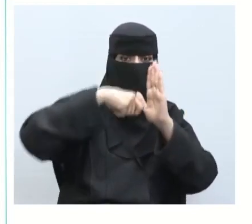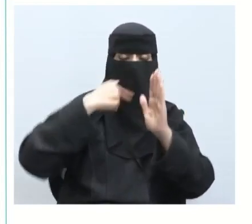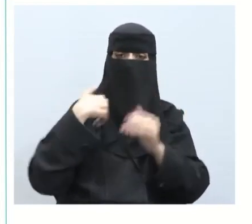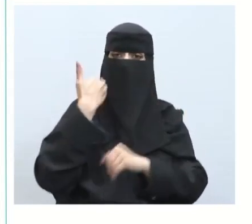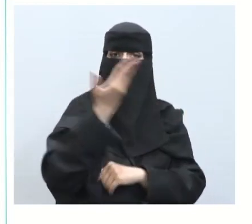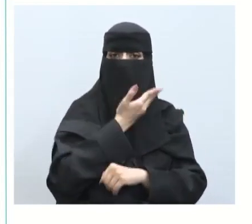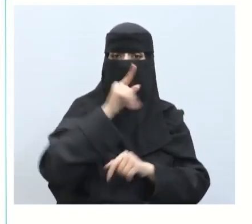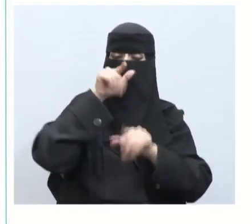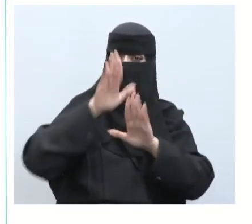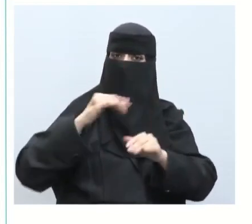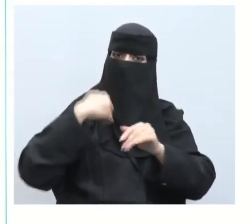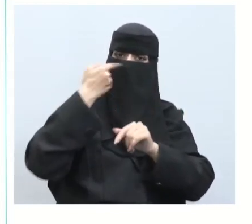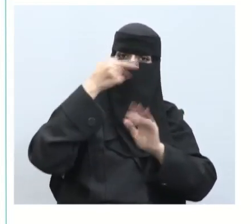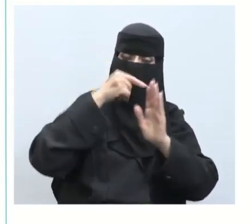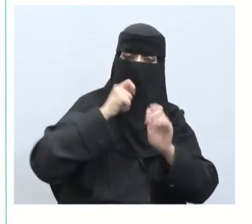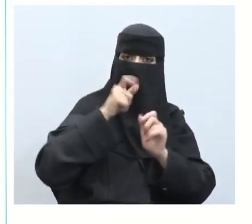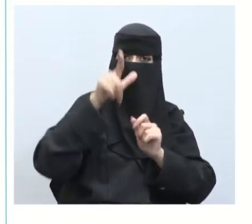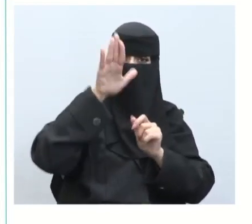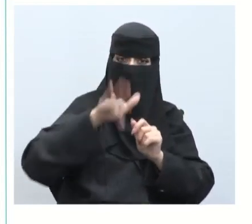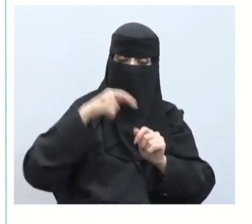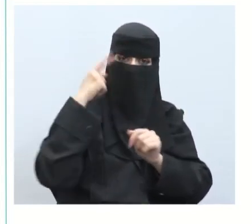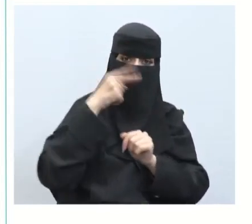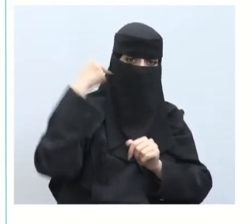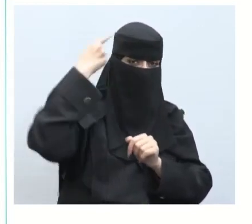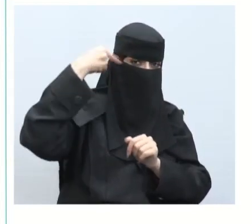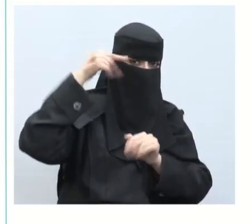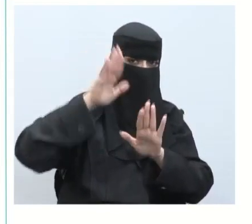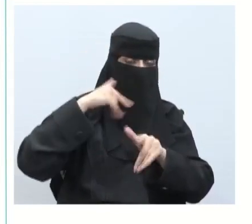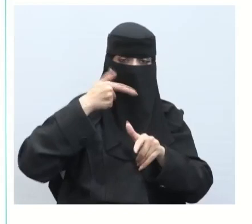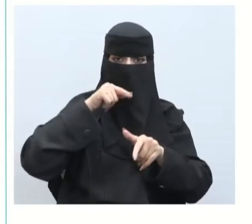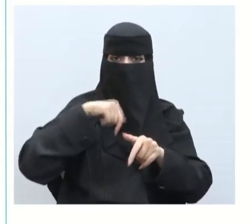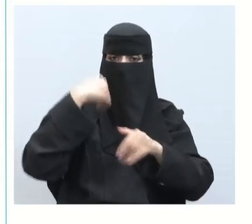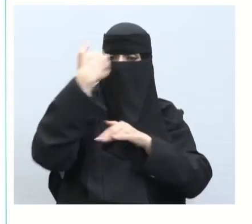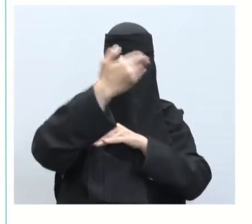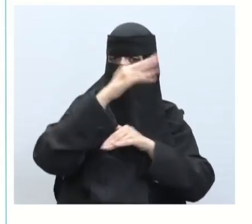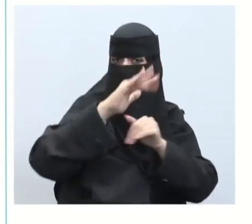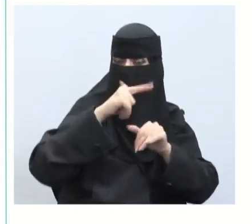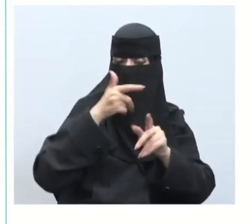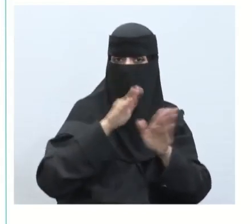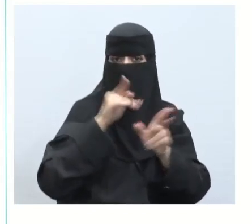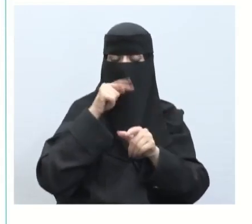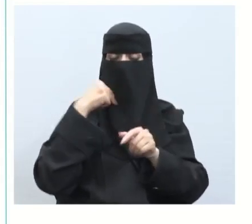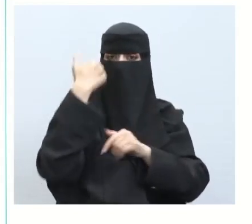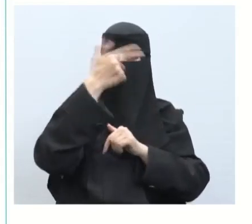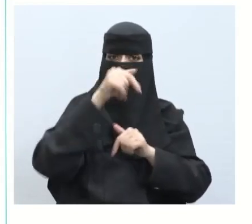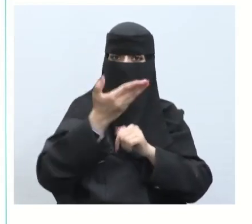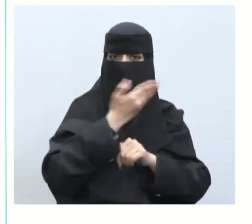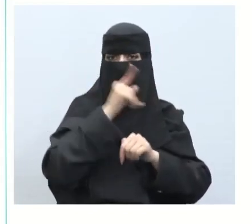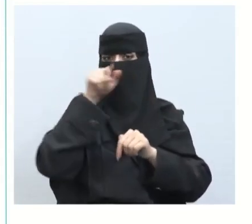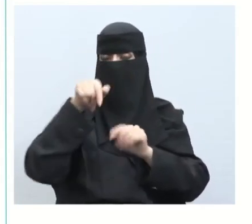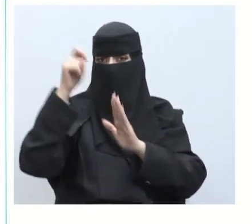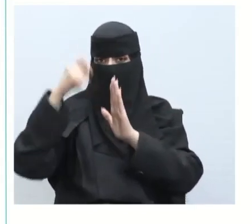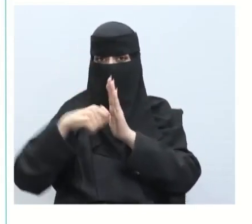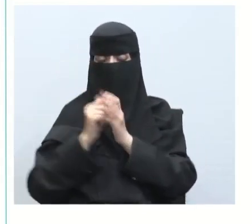التي تحدث من قراراتهم حينما يصدر قرار يفكرون بال الاحداث او الامور التي ستث بهذا